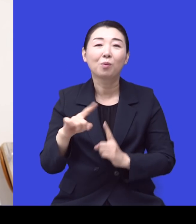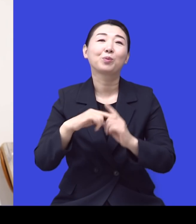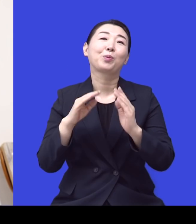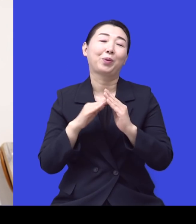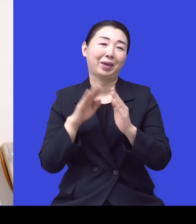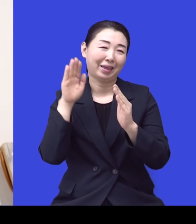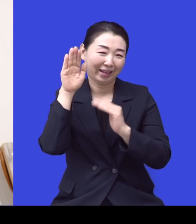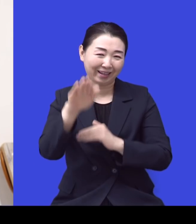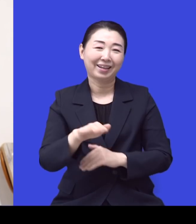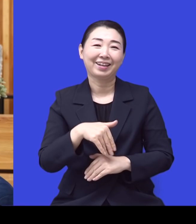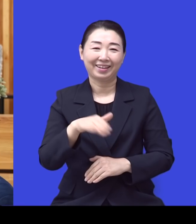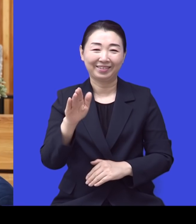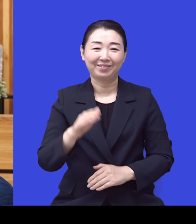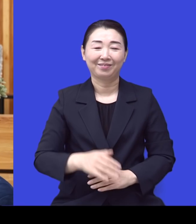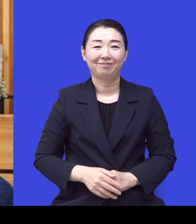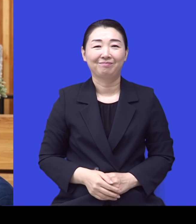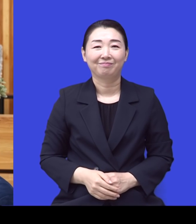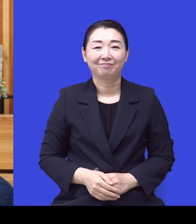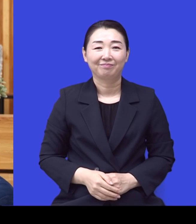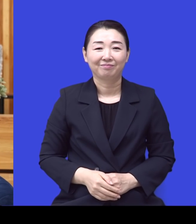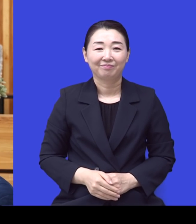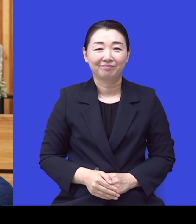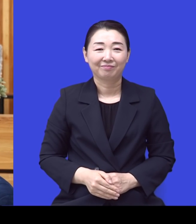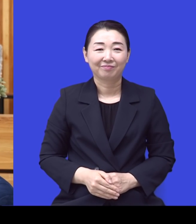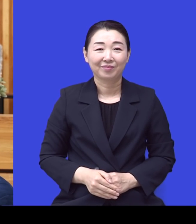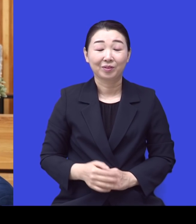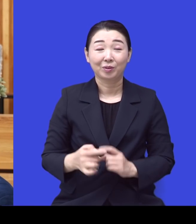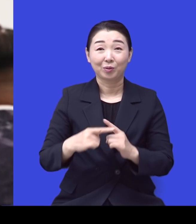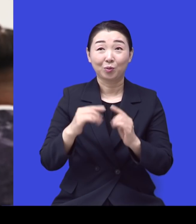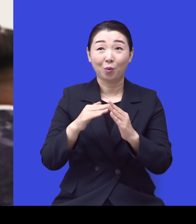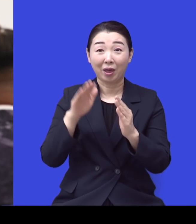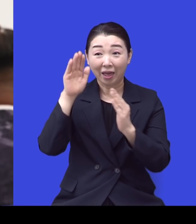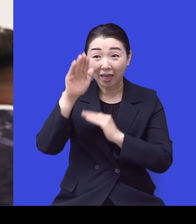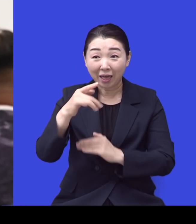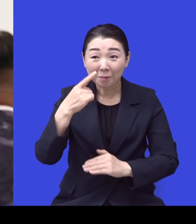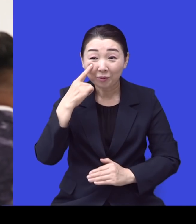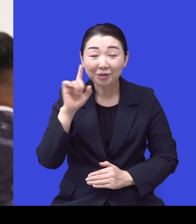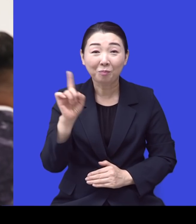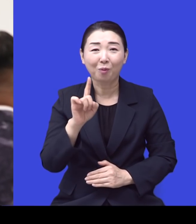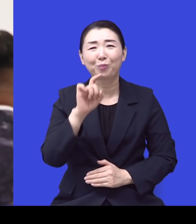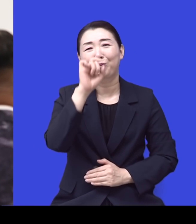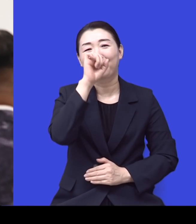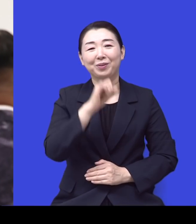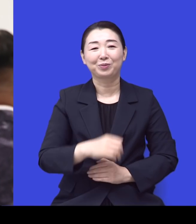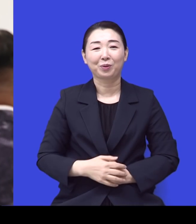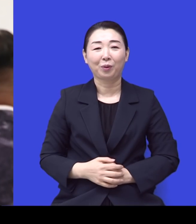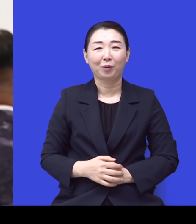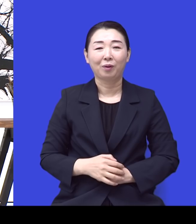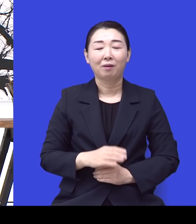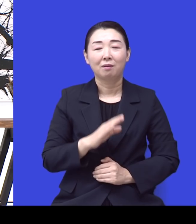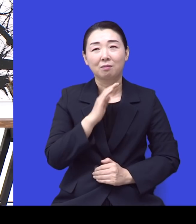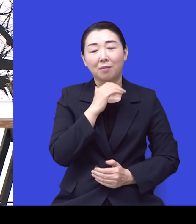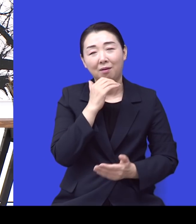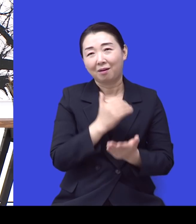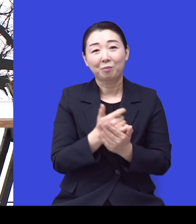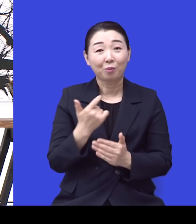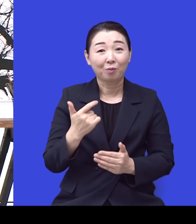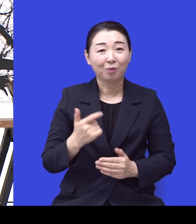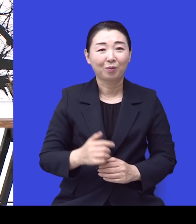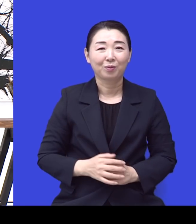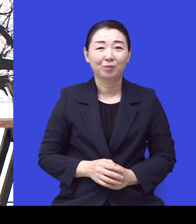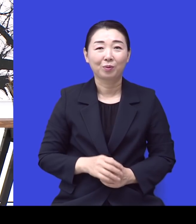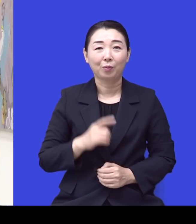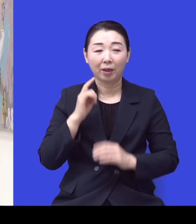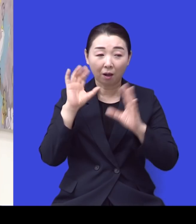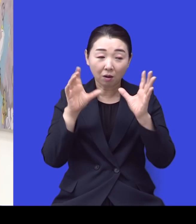교회. 그렇죠. 아, 그래서 가보시니까 어떠셨어요? 너무 좋았죠. 좋아요? 뭐 감당할 수가 없었던 거예요. 아, 그래요? 뭐